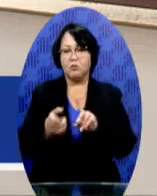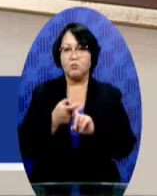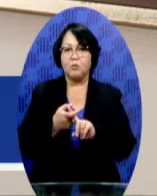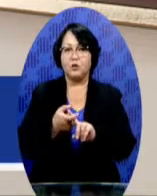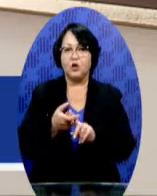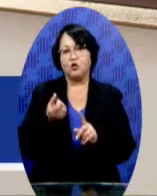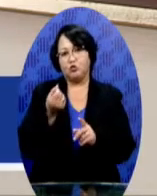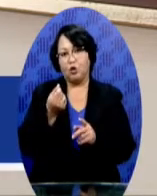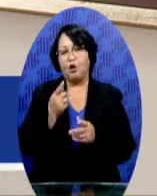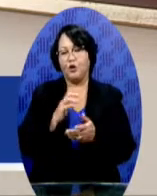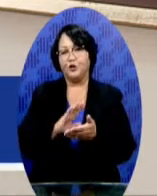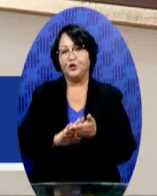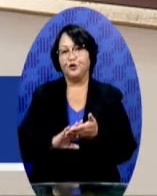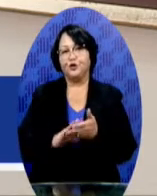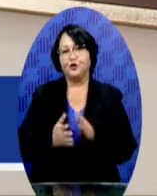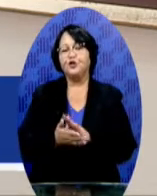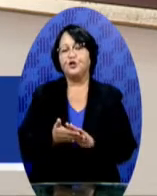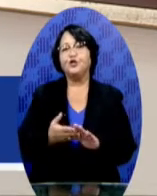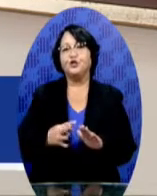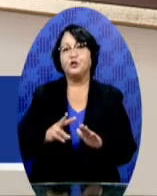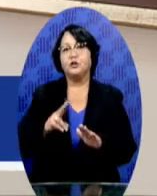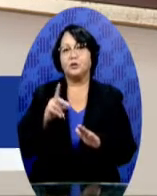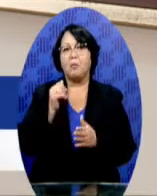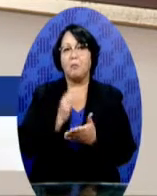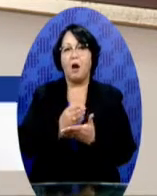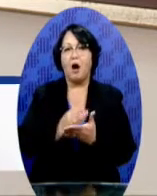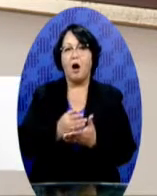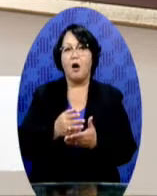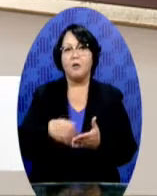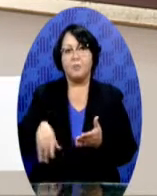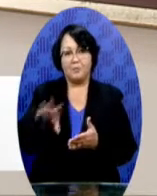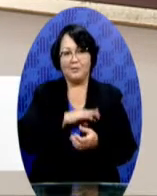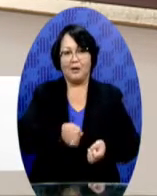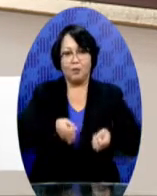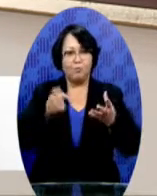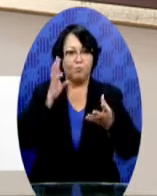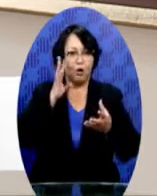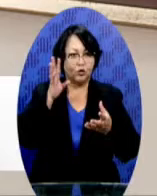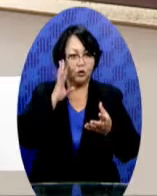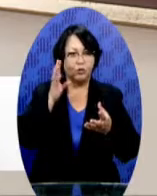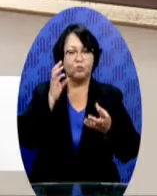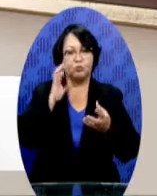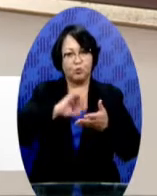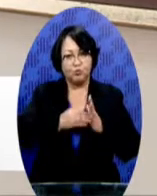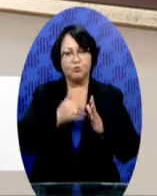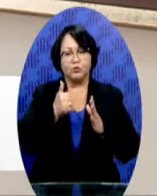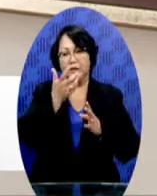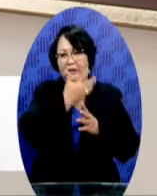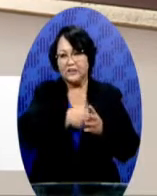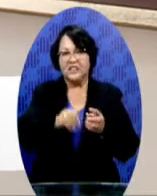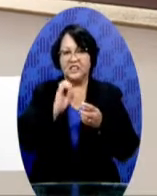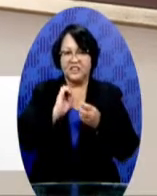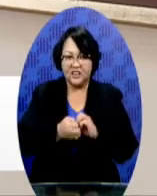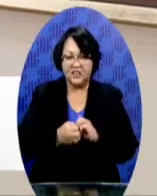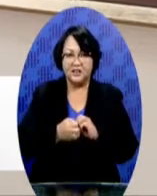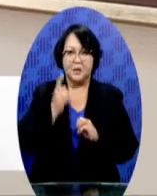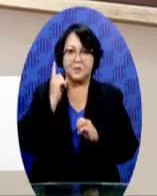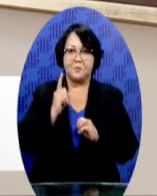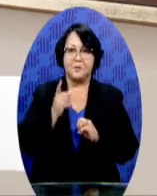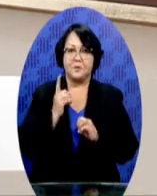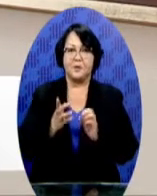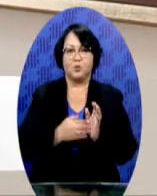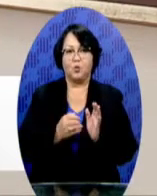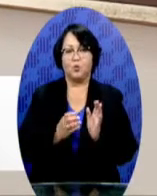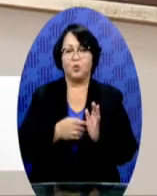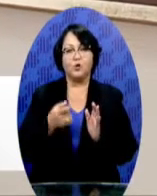байна. Харин зөвхөн биднэрт гаргасан бодлогууд бол тодорхой хэмжээгээр байна. Харин түүнийг хэрэгжүүлэх явцд бол нэг юм очрон тутагдталтай зүйлүүд бол